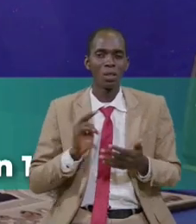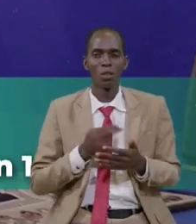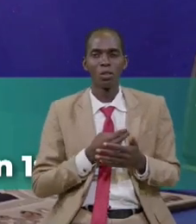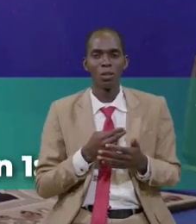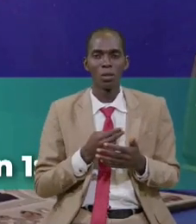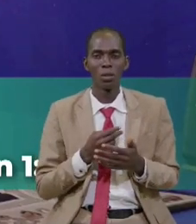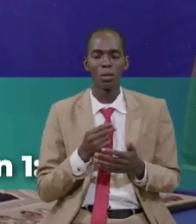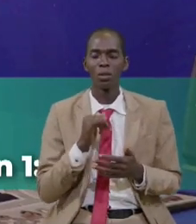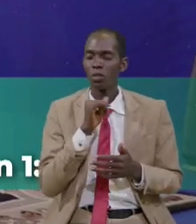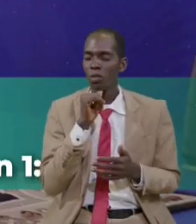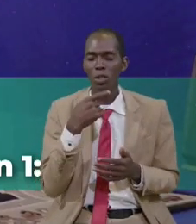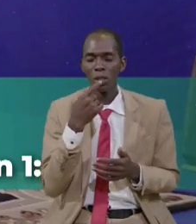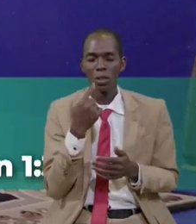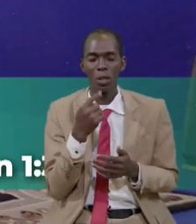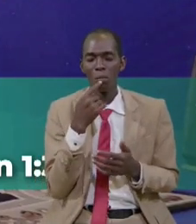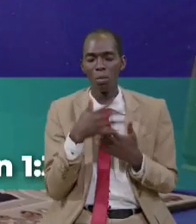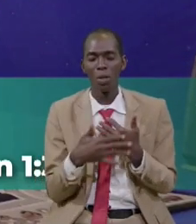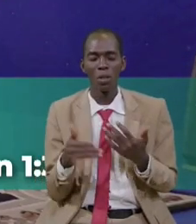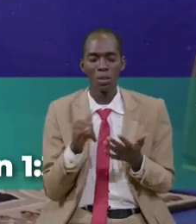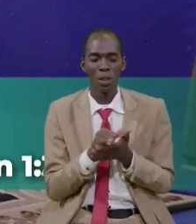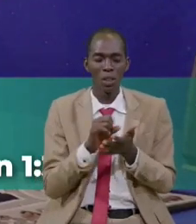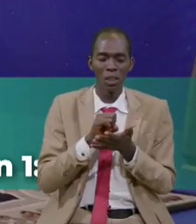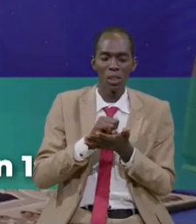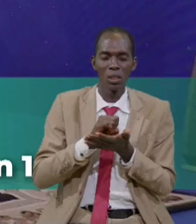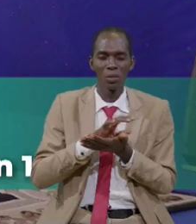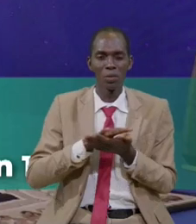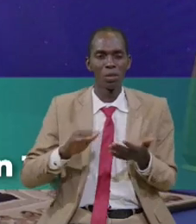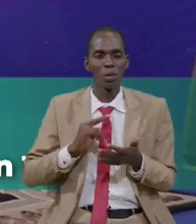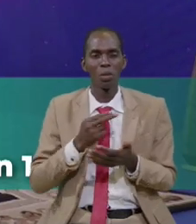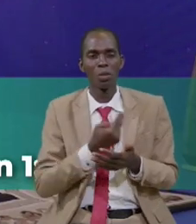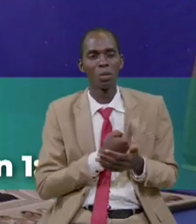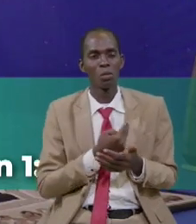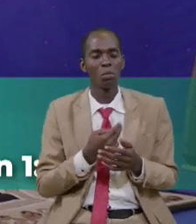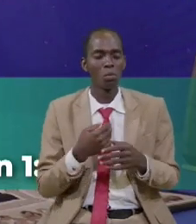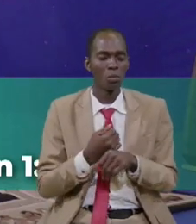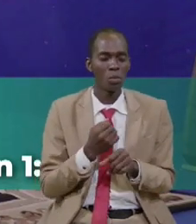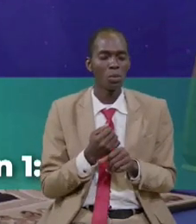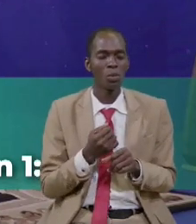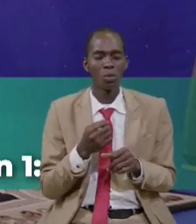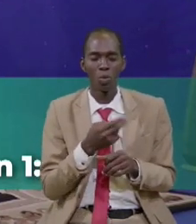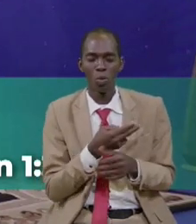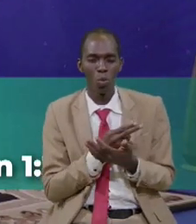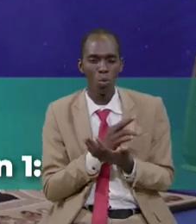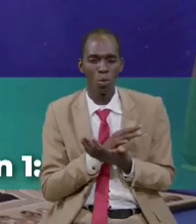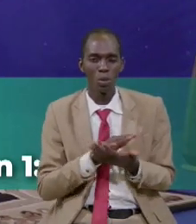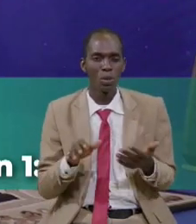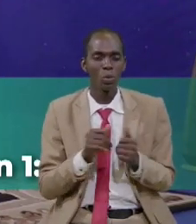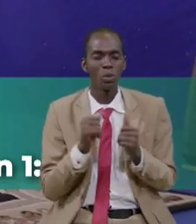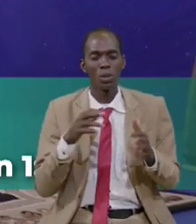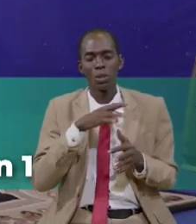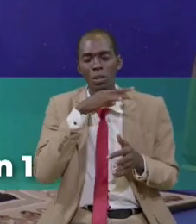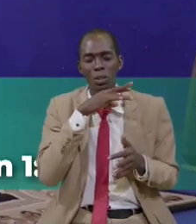nous sanctifie, pur, saint. Sang irréprochable, irrépréhensible, sans péché, le